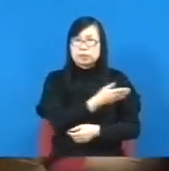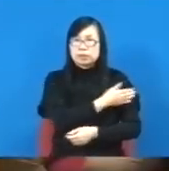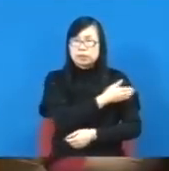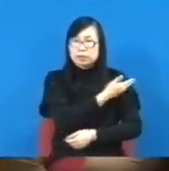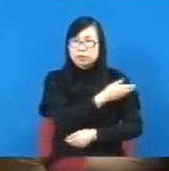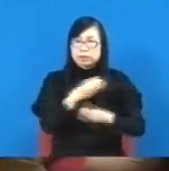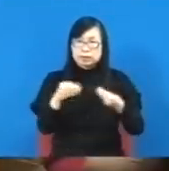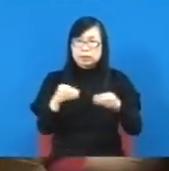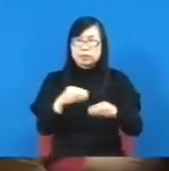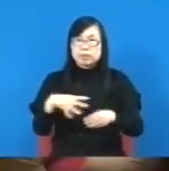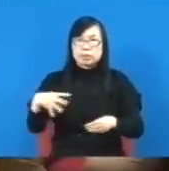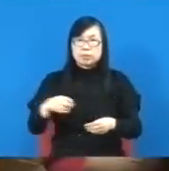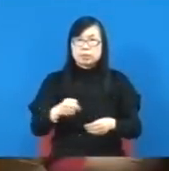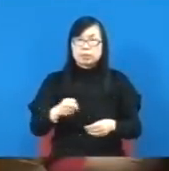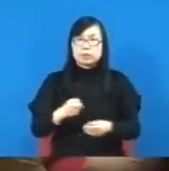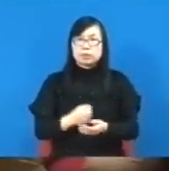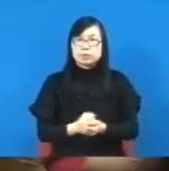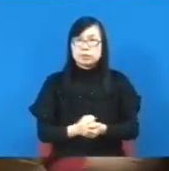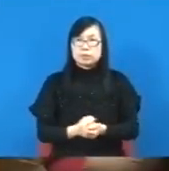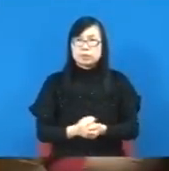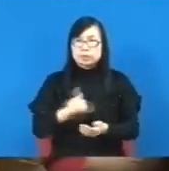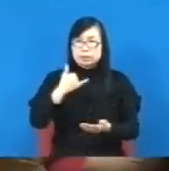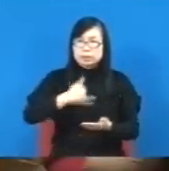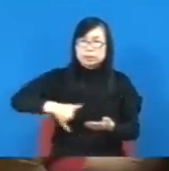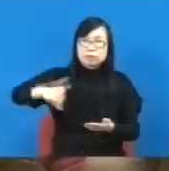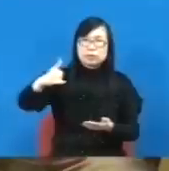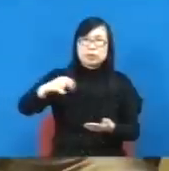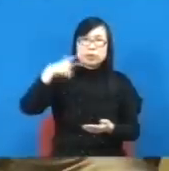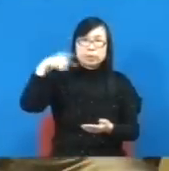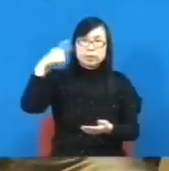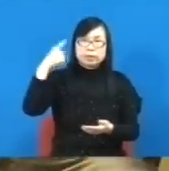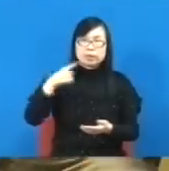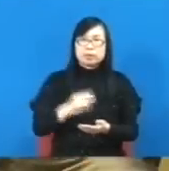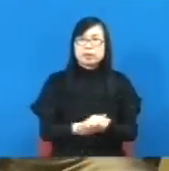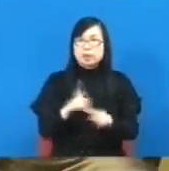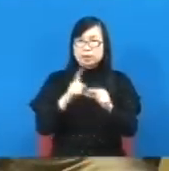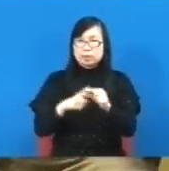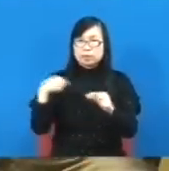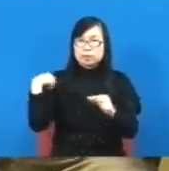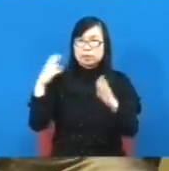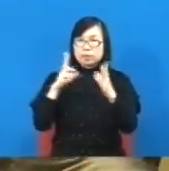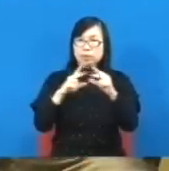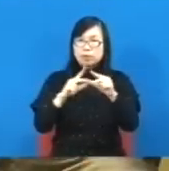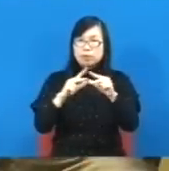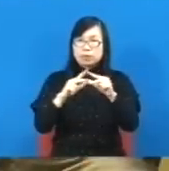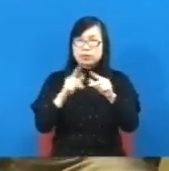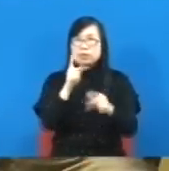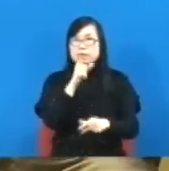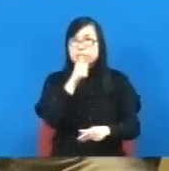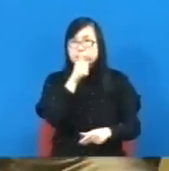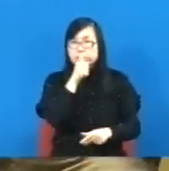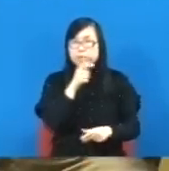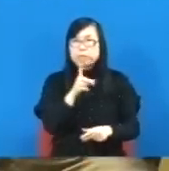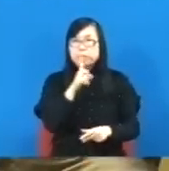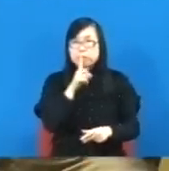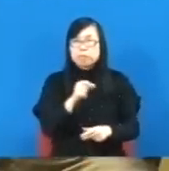這、一個美國啦，俾佢即係逃咗亡。 高耀傑係咪即係咩中國愛滋之父嗰、那個 之母 啊？